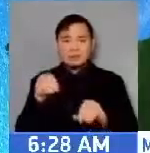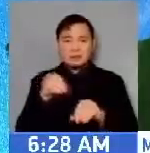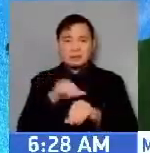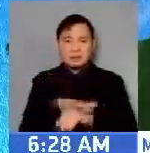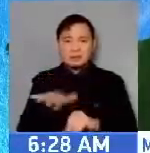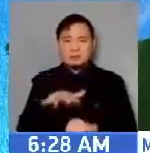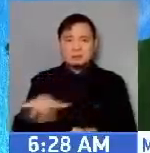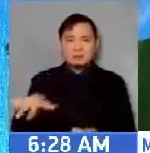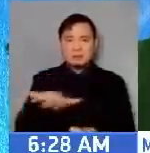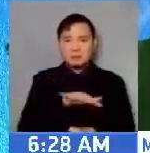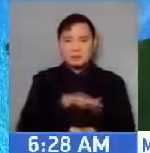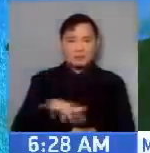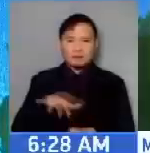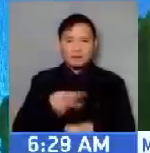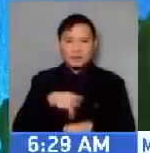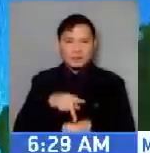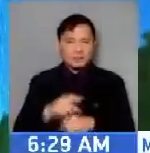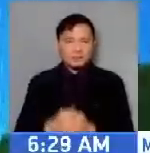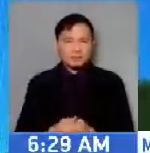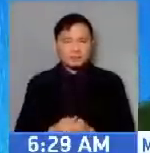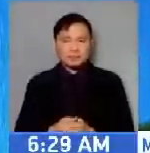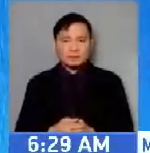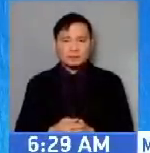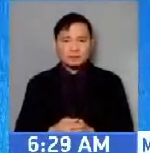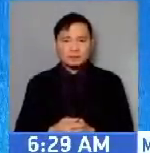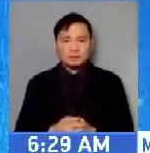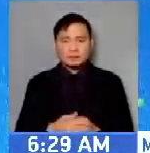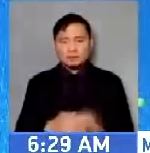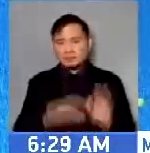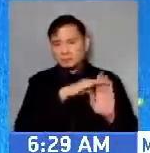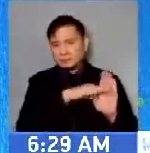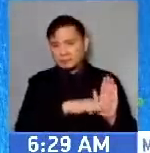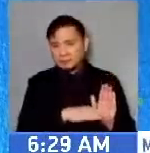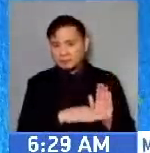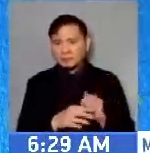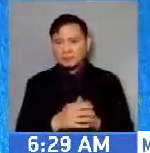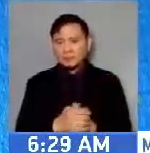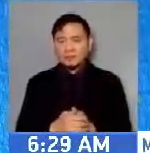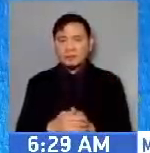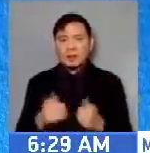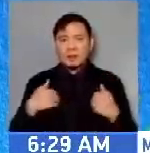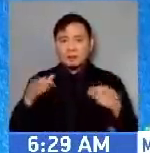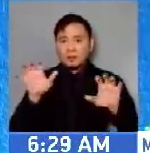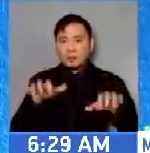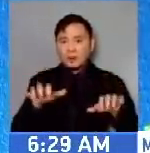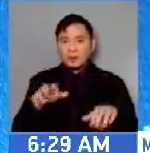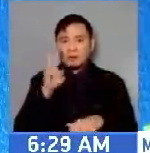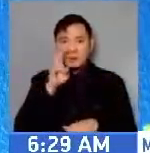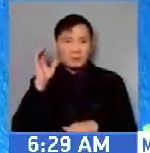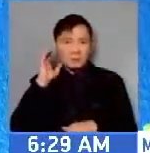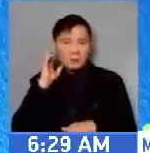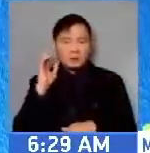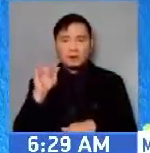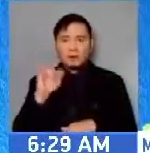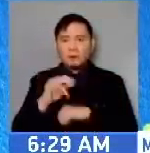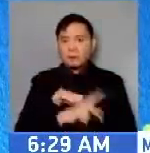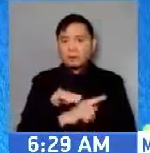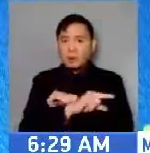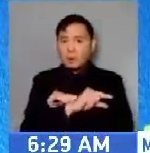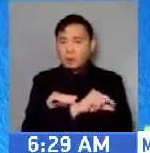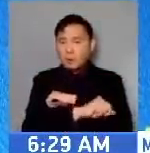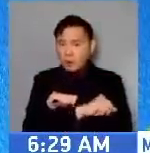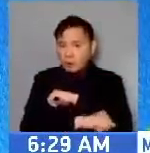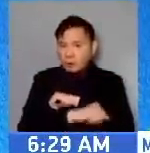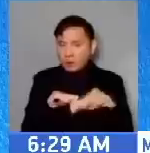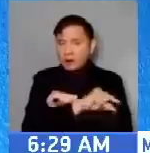bansa. Sa datos ng Metro Weather, may ulan na sa maraming lugar sa Visayas at Mindanao, pati sa mga probinsya ng Aurora at Quezon at